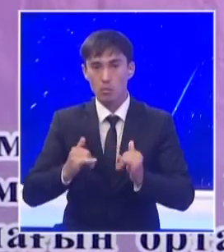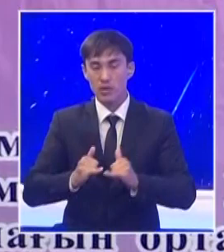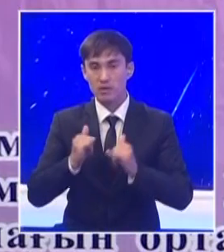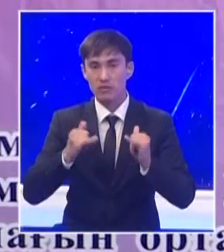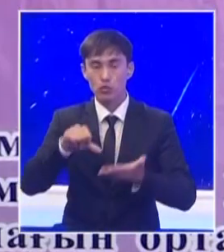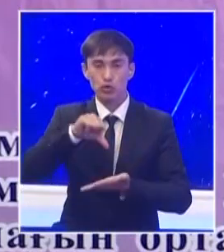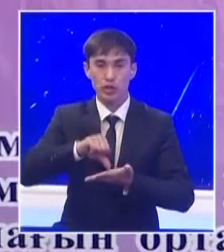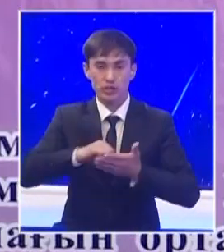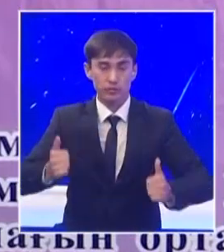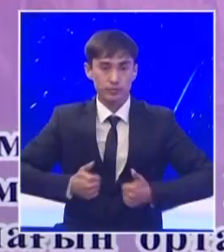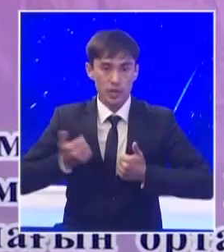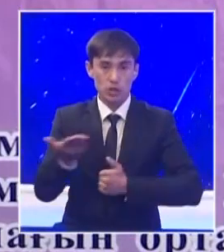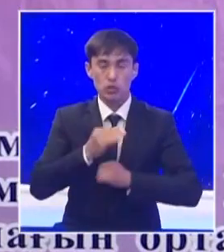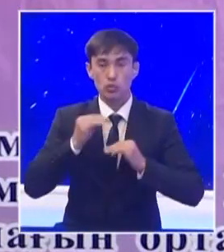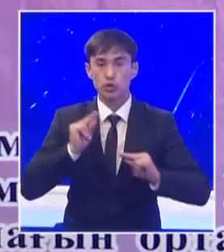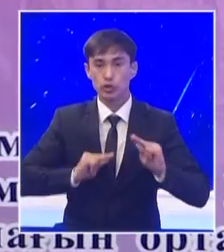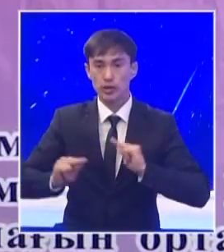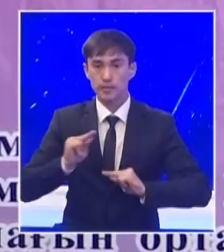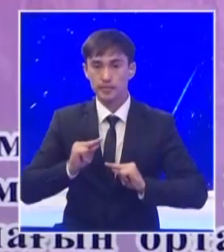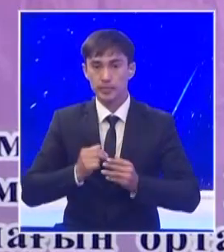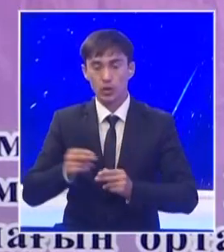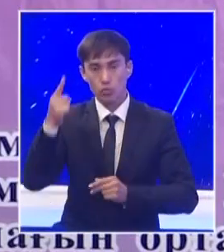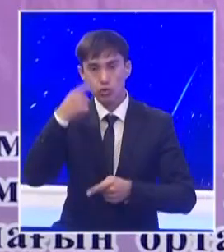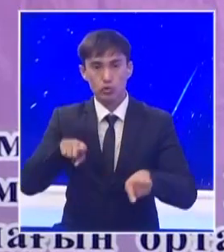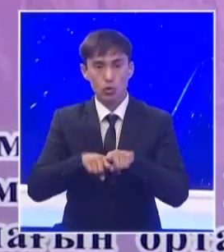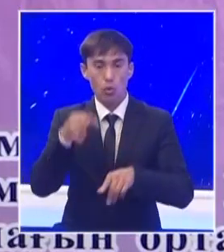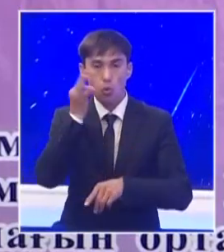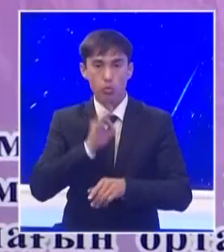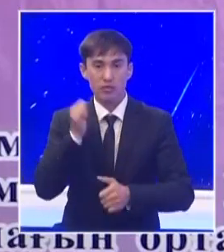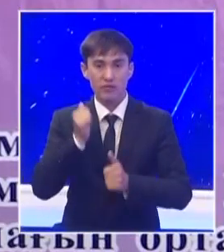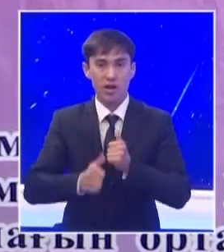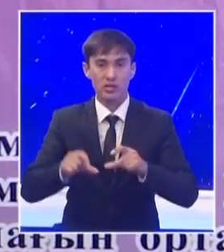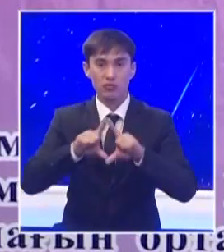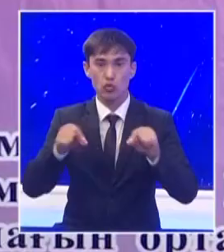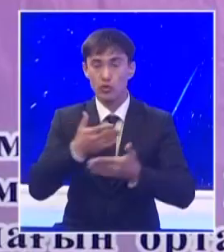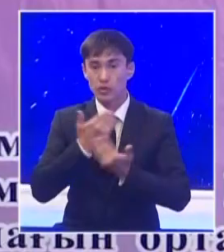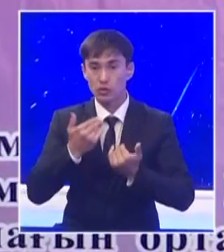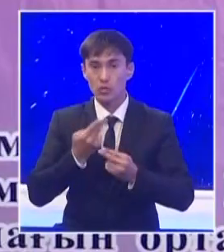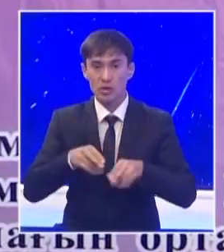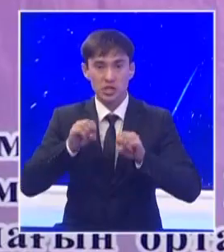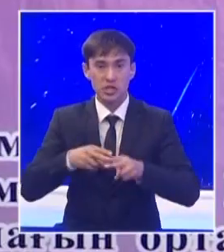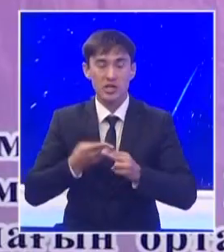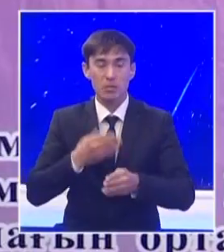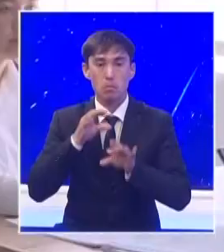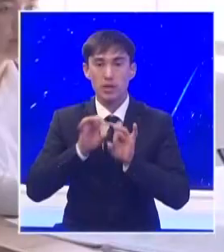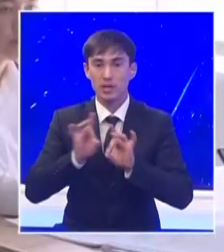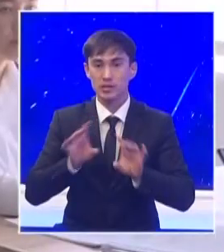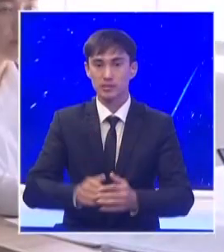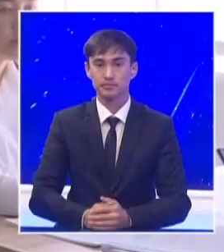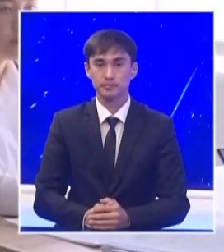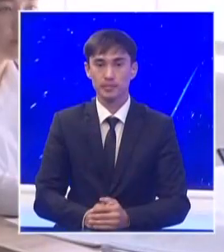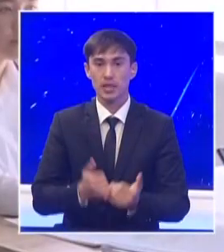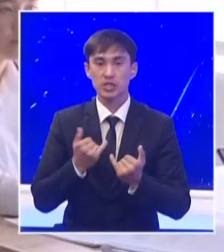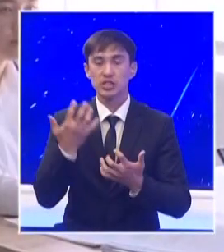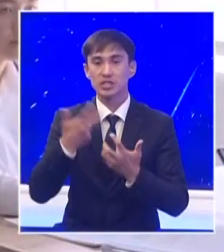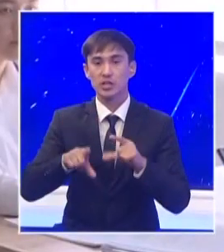только учащихся, но даже наших учителей. Я думаю, что такой опыт не в каждой школе есть. Мы решили этим поделиться. Сейчас в